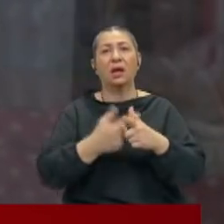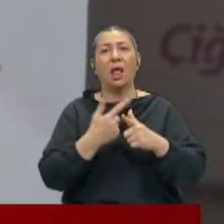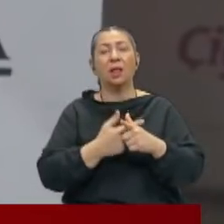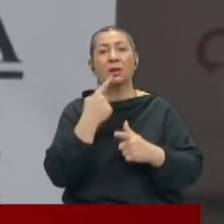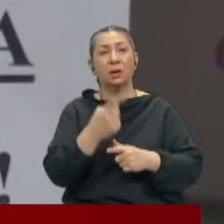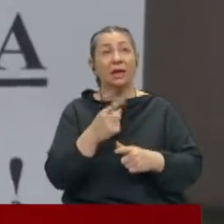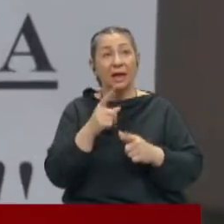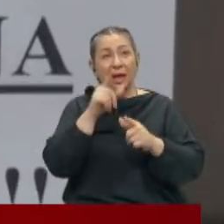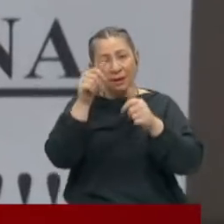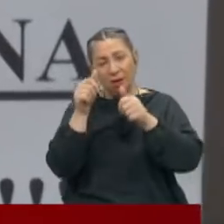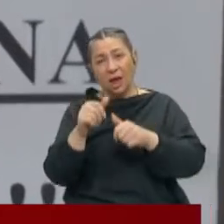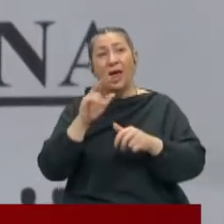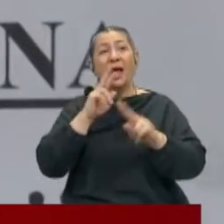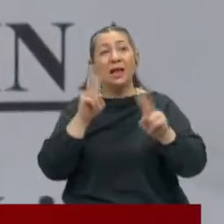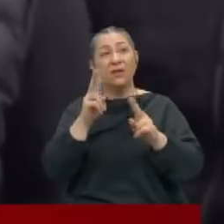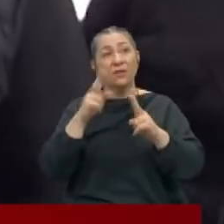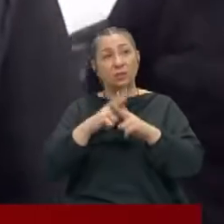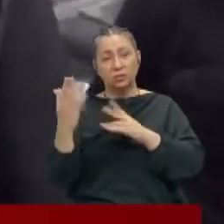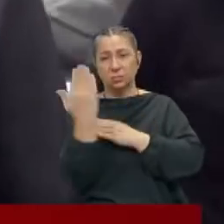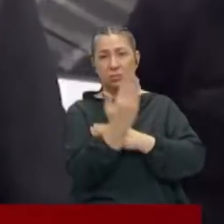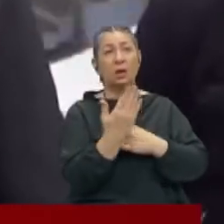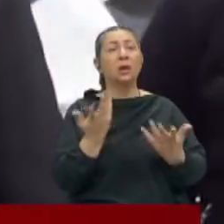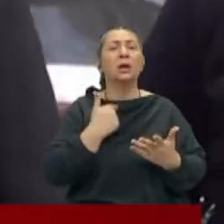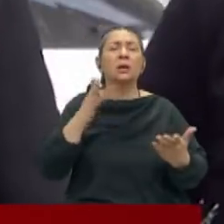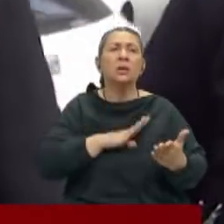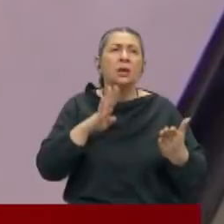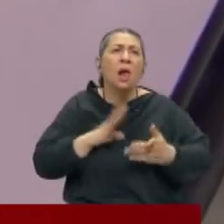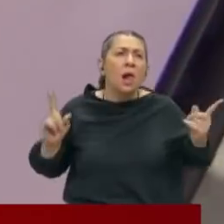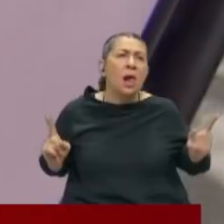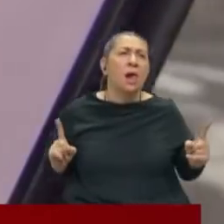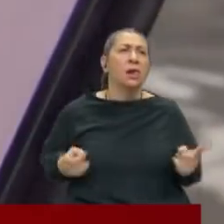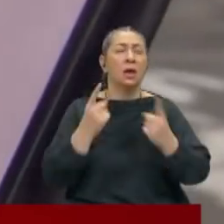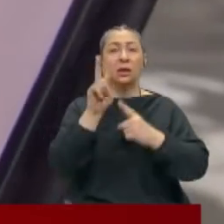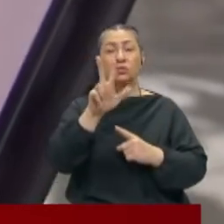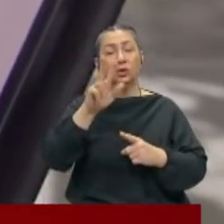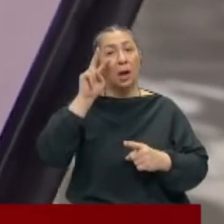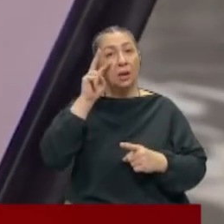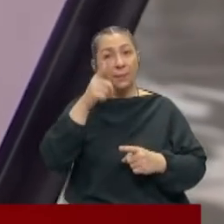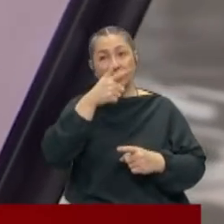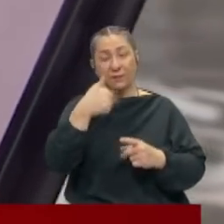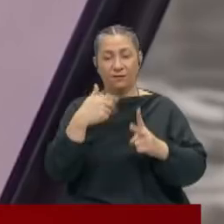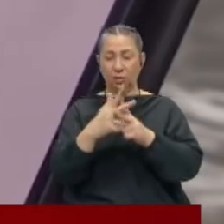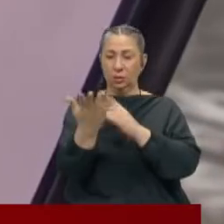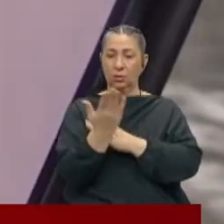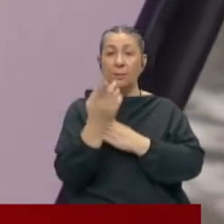astı. Yanına da elektrik faturasını koyarak. Artık dayanacak gücümüz de kalmadı. 23 Aralık Perşembe günü bana fatura gelmiş 1413